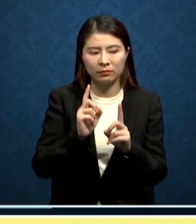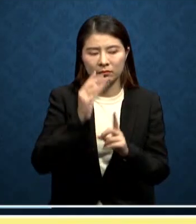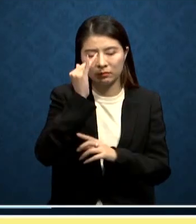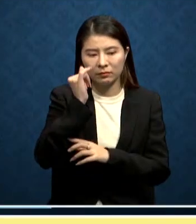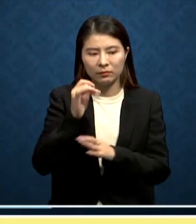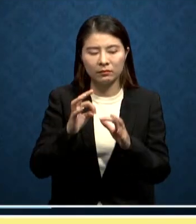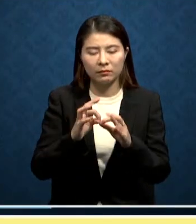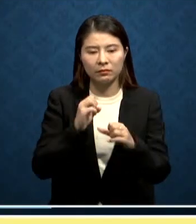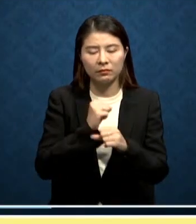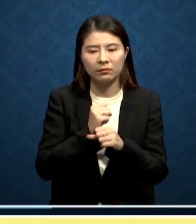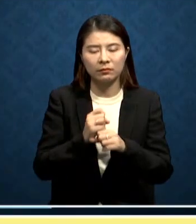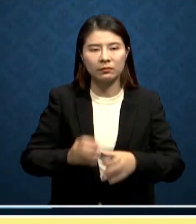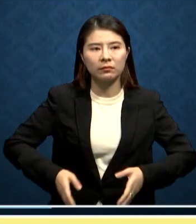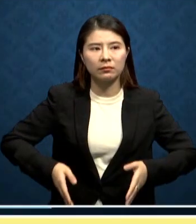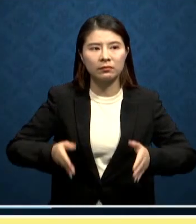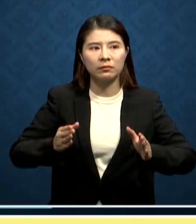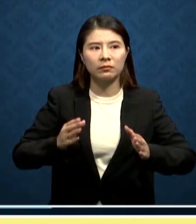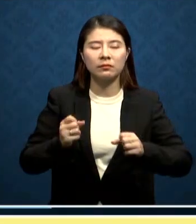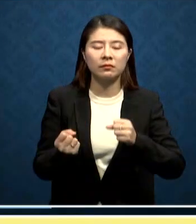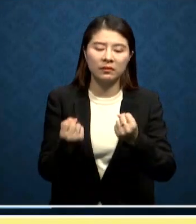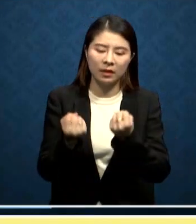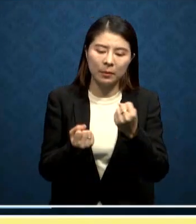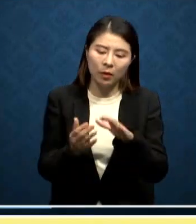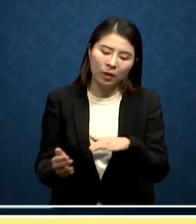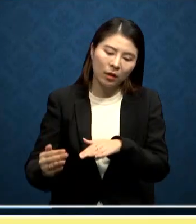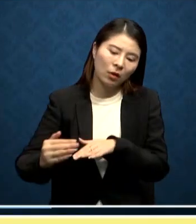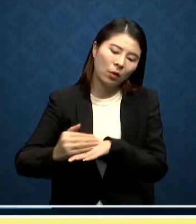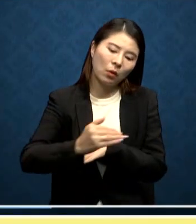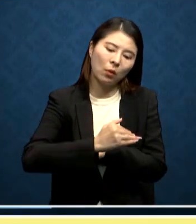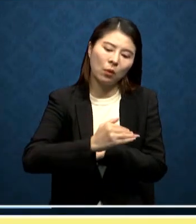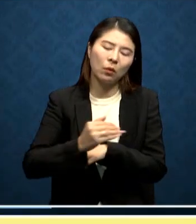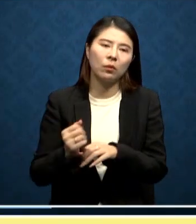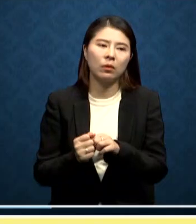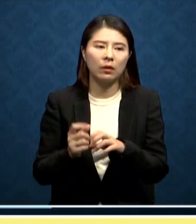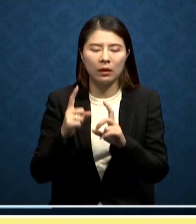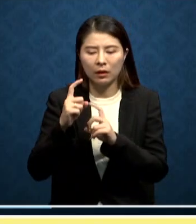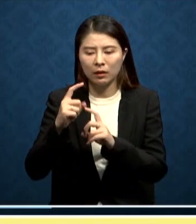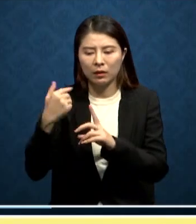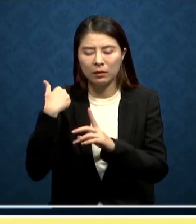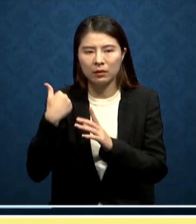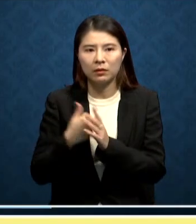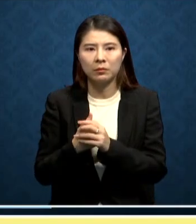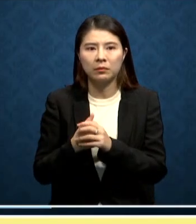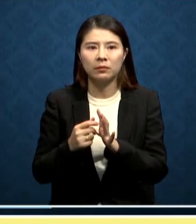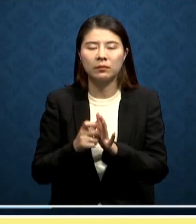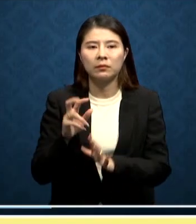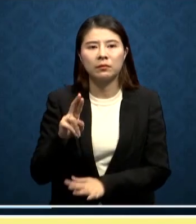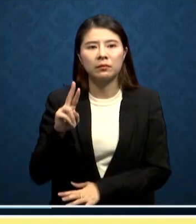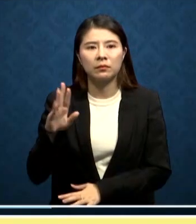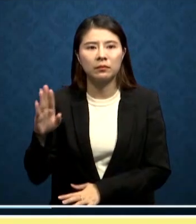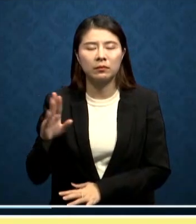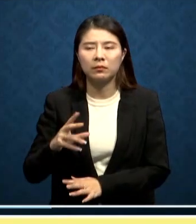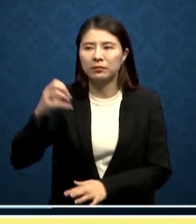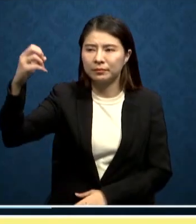ทางกายภาพถนนเอ่อการโค้งนะหรือว่าเอ่อระบบสัญญาณนะระบบ